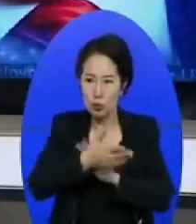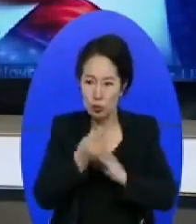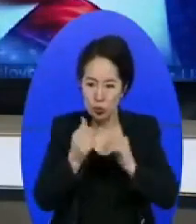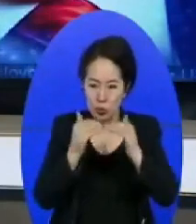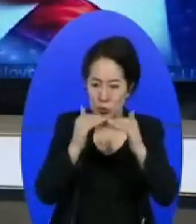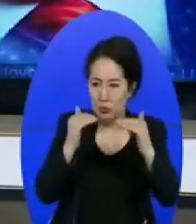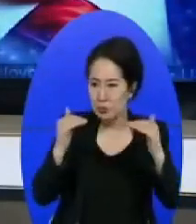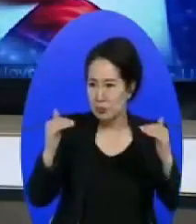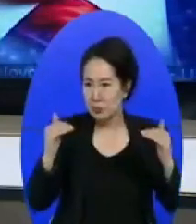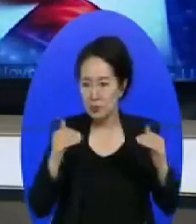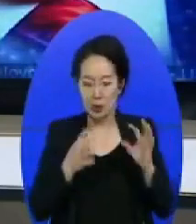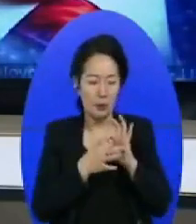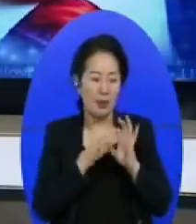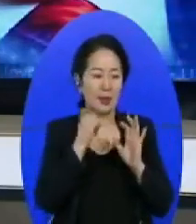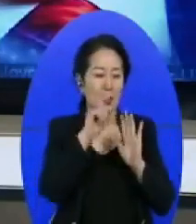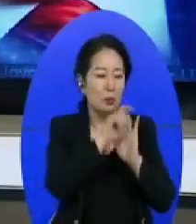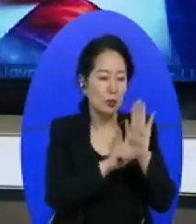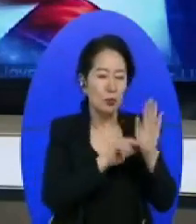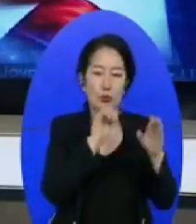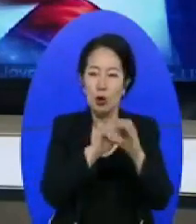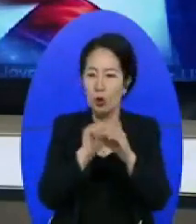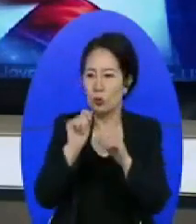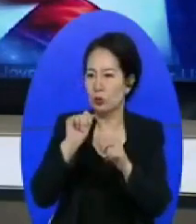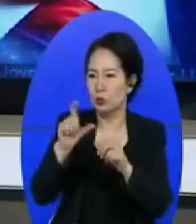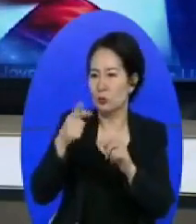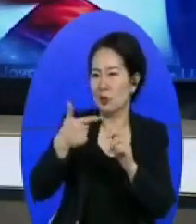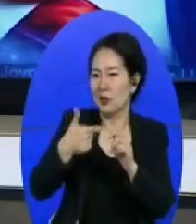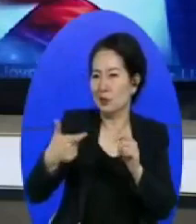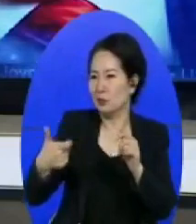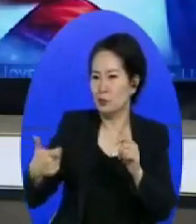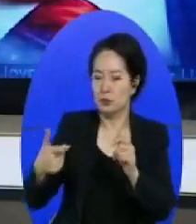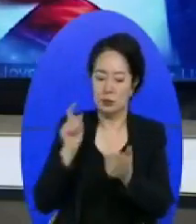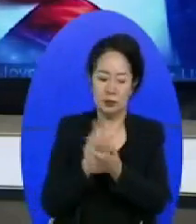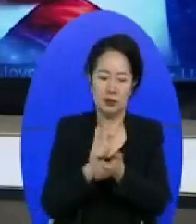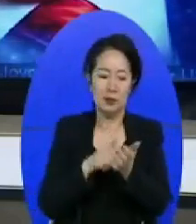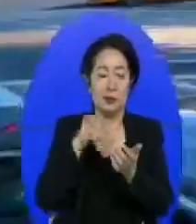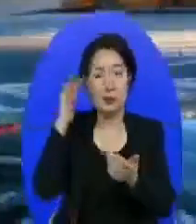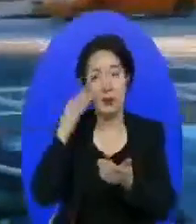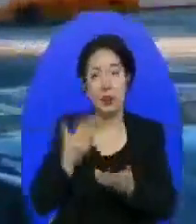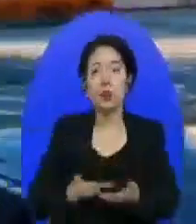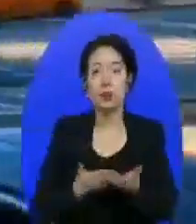барих үүднээс зарим хөтөлбөрт оруулдаг одоо төсвийг их хэмжээгээр танах саналыг гаргаж байна.